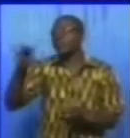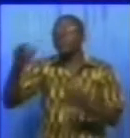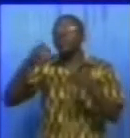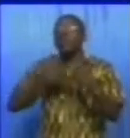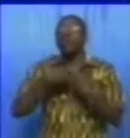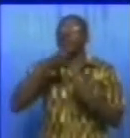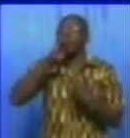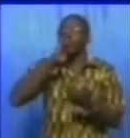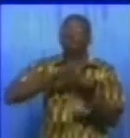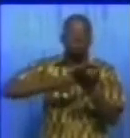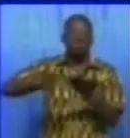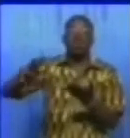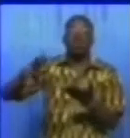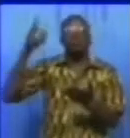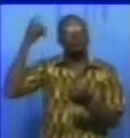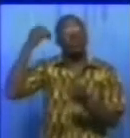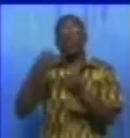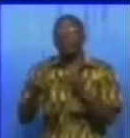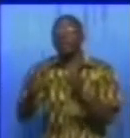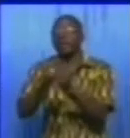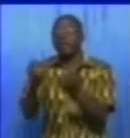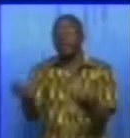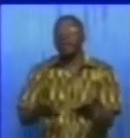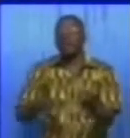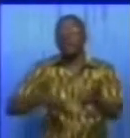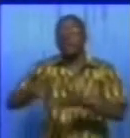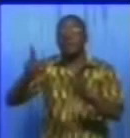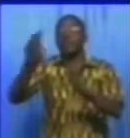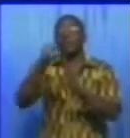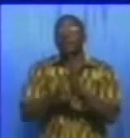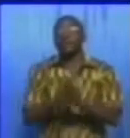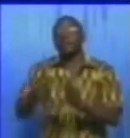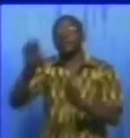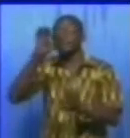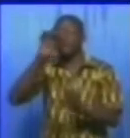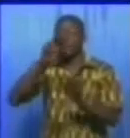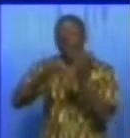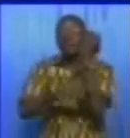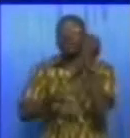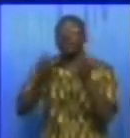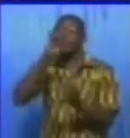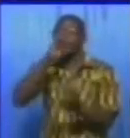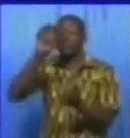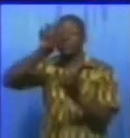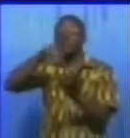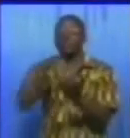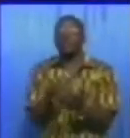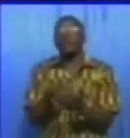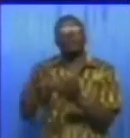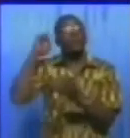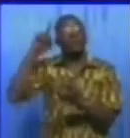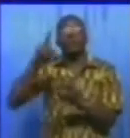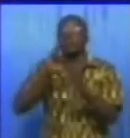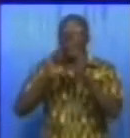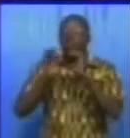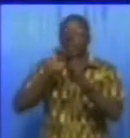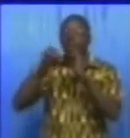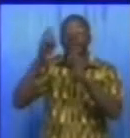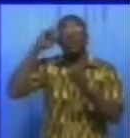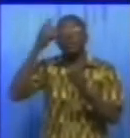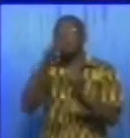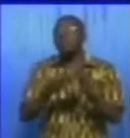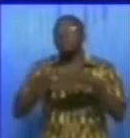potable. Pour pallier à cela, la direction régionale de l'eau du centre a échangé avec les élus de ces localités sur la